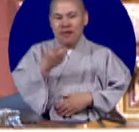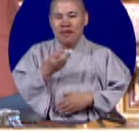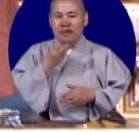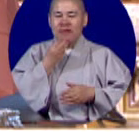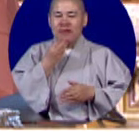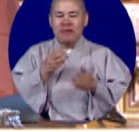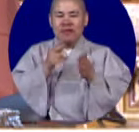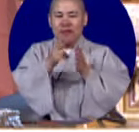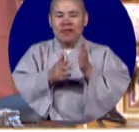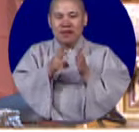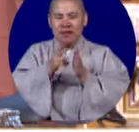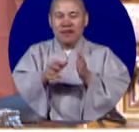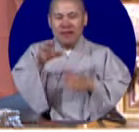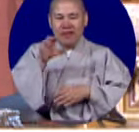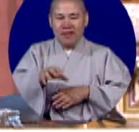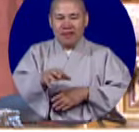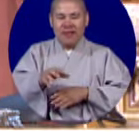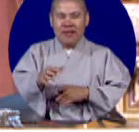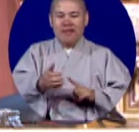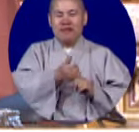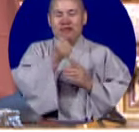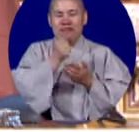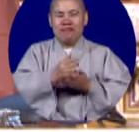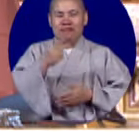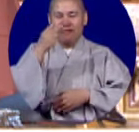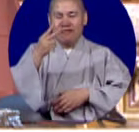않게 성불을 2번이나 했구나.